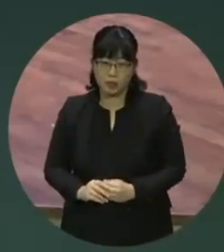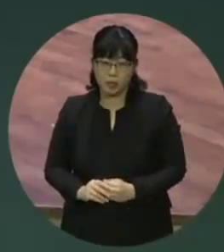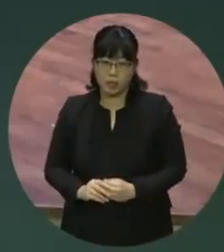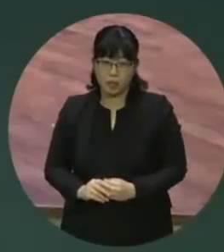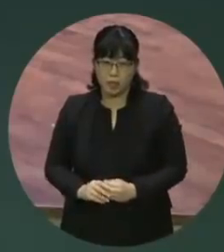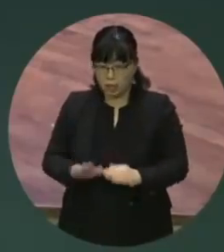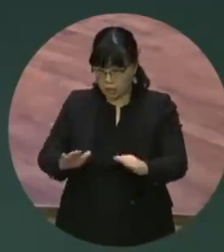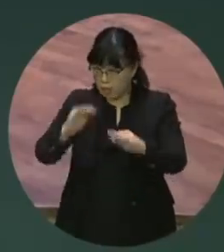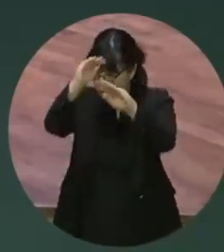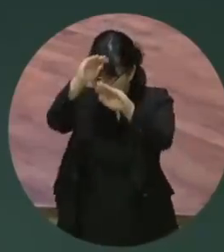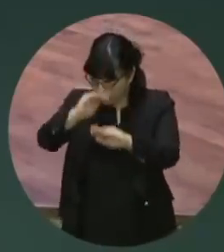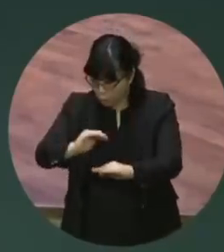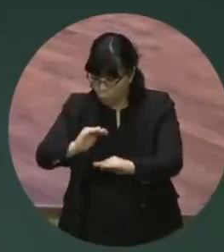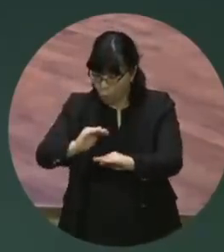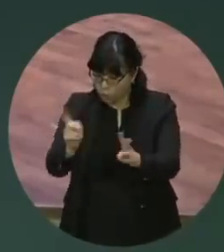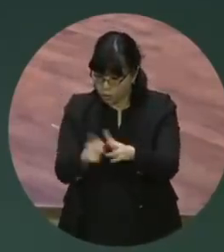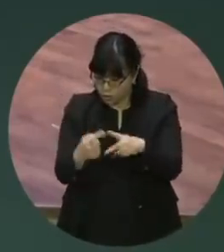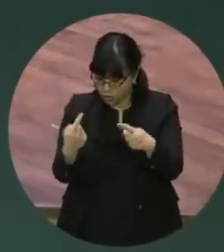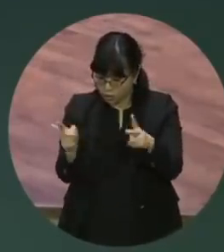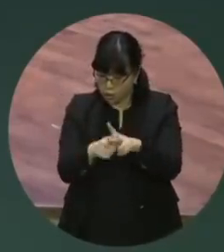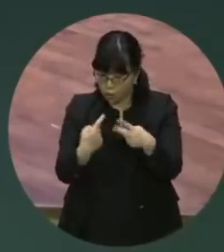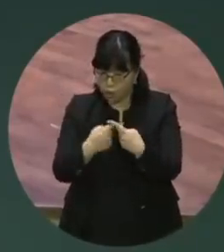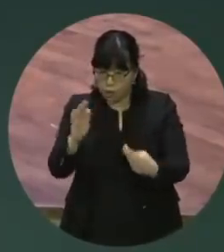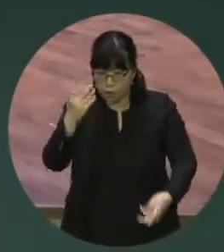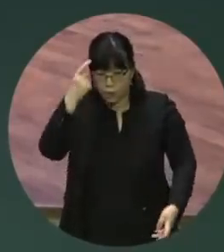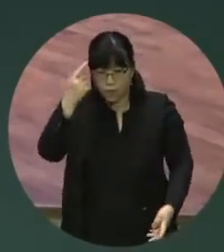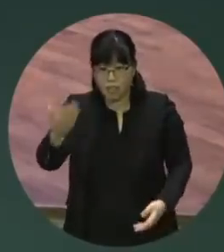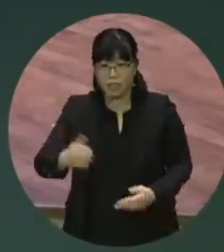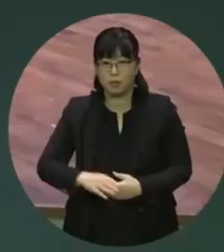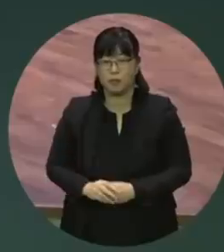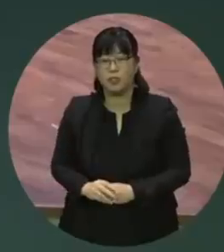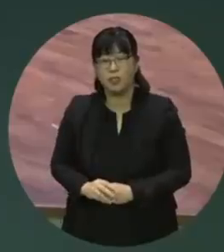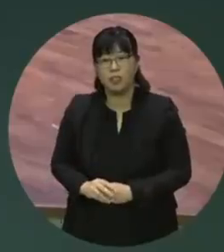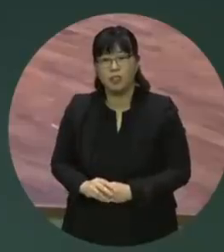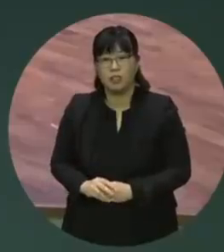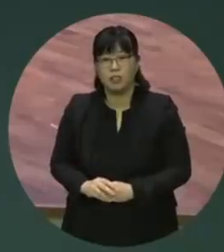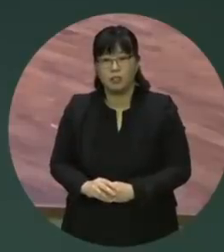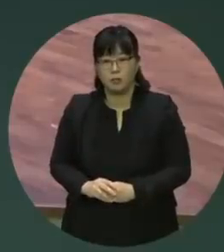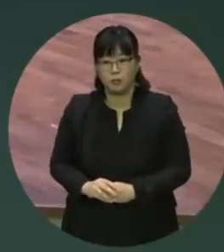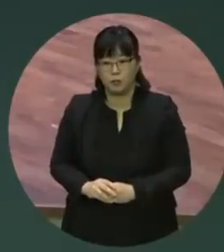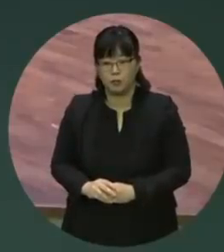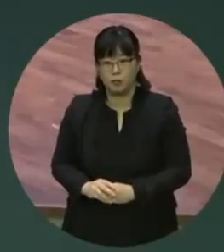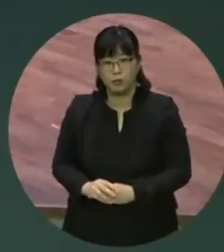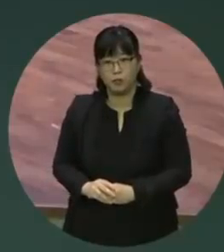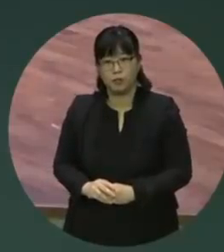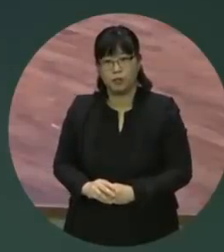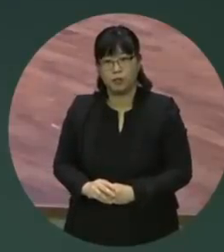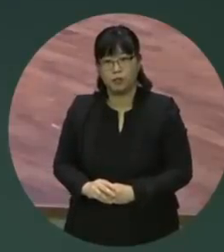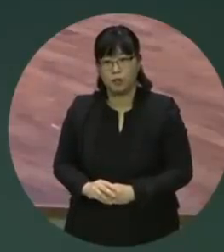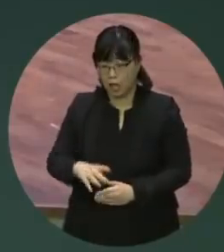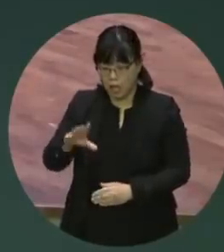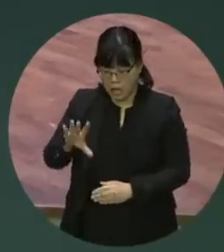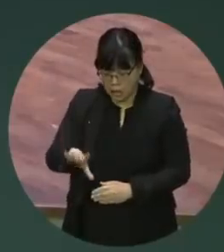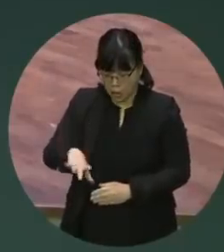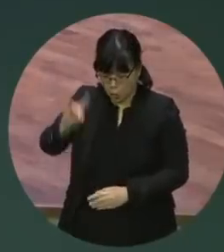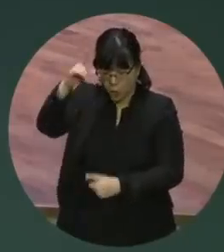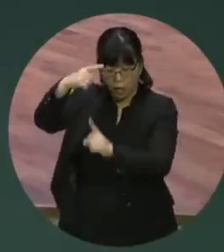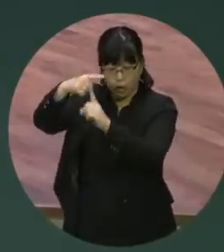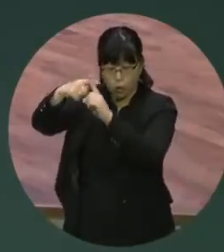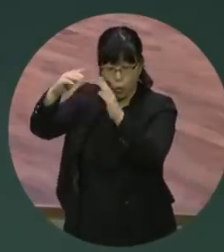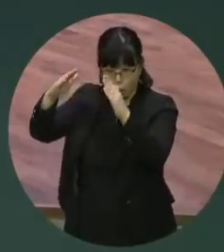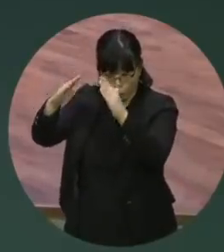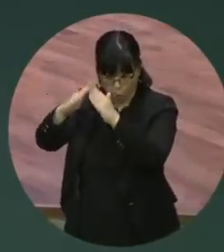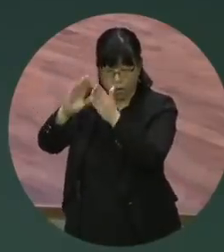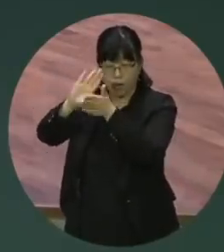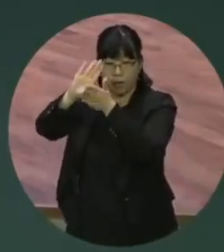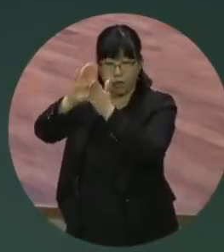이 말씀이 여러분 초대교회는요 이 본문이 2장